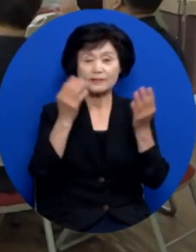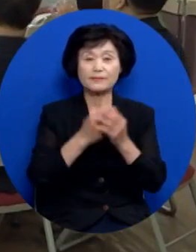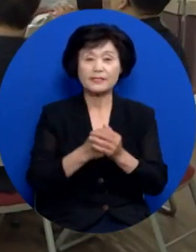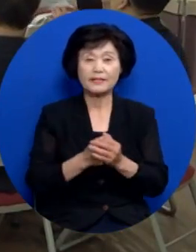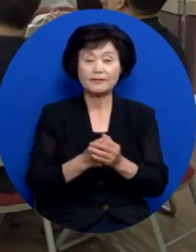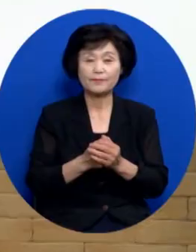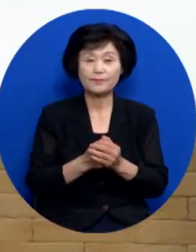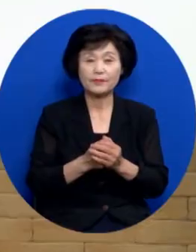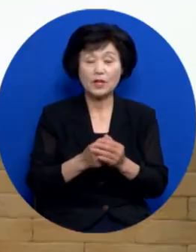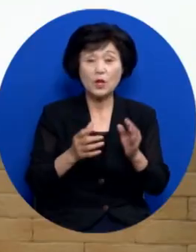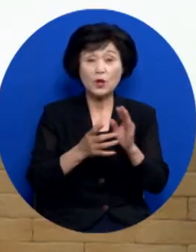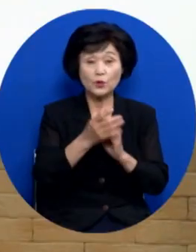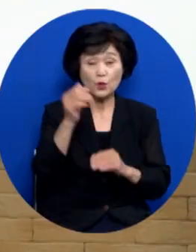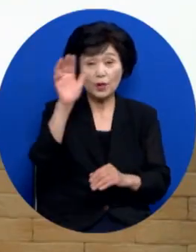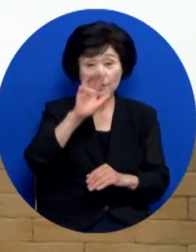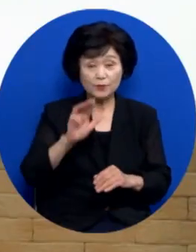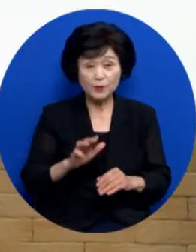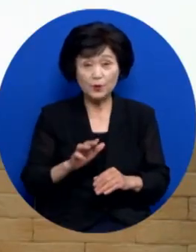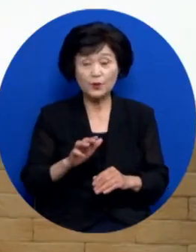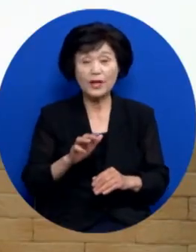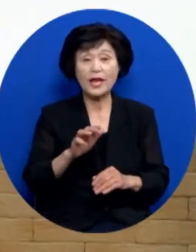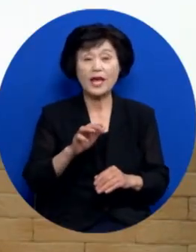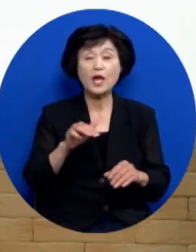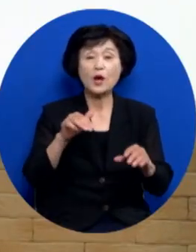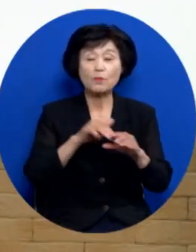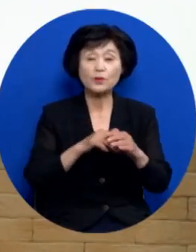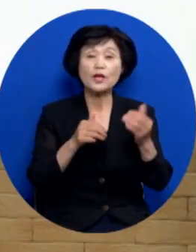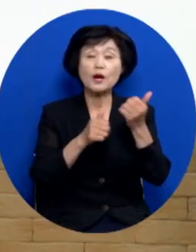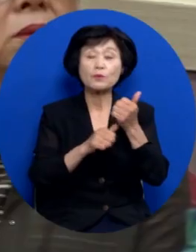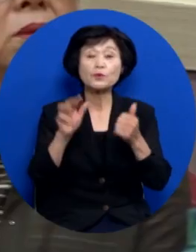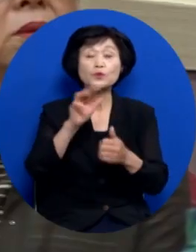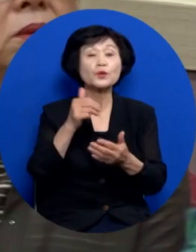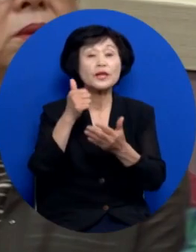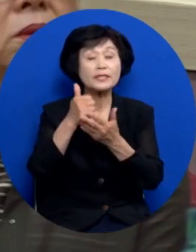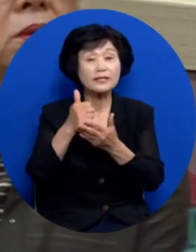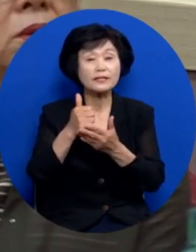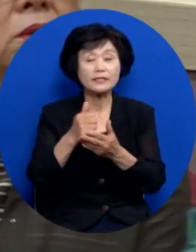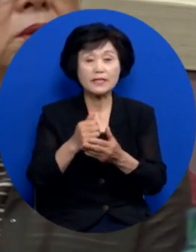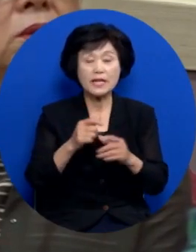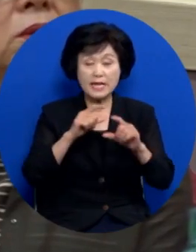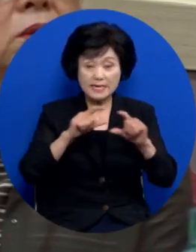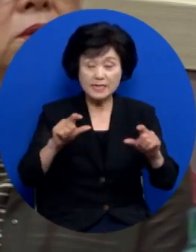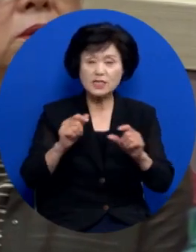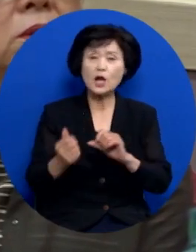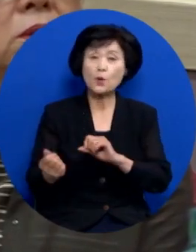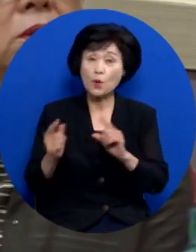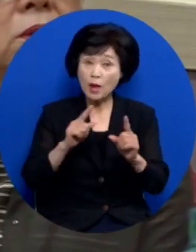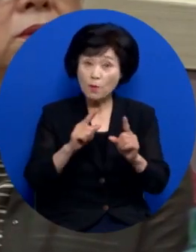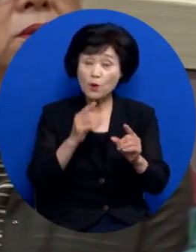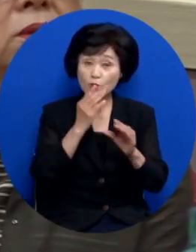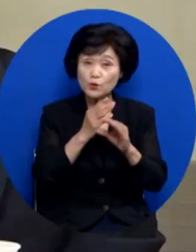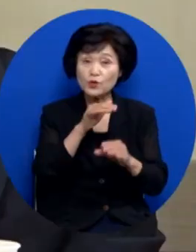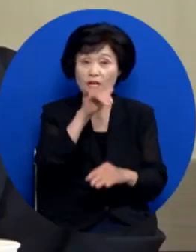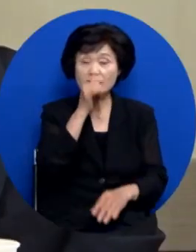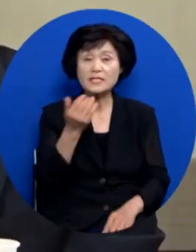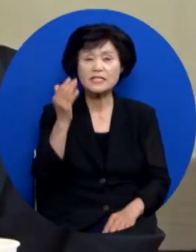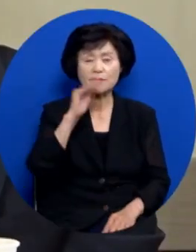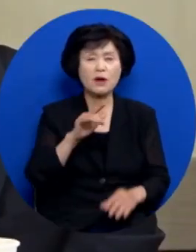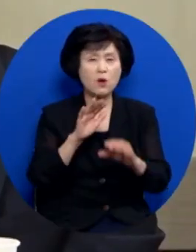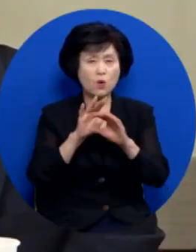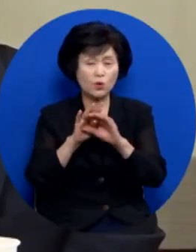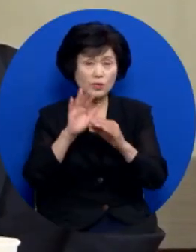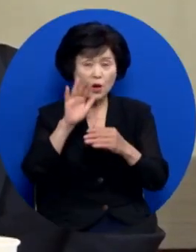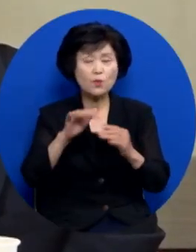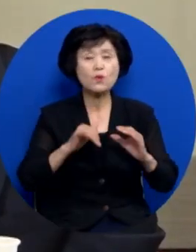대한예수교장로회 통합총회 문화법인 부의사장 김은성 목사는 일상 회복을 향해 가고 있지만 코로나 이후 세상은